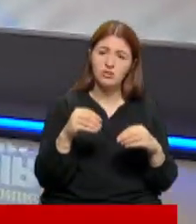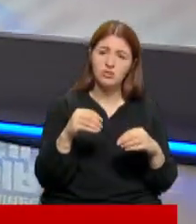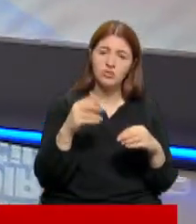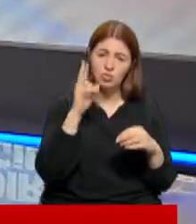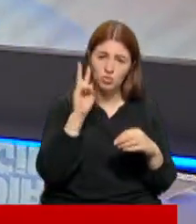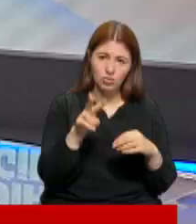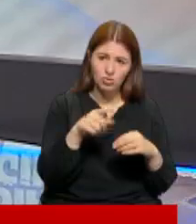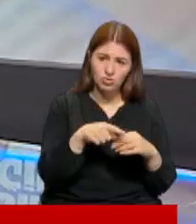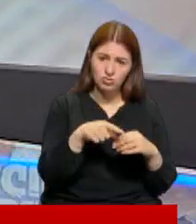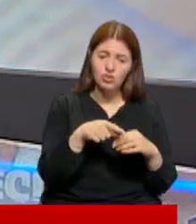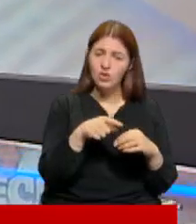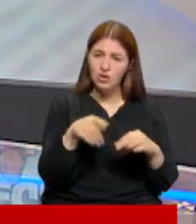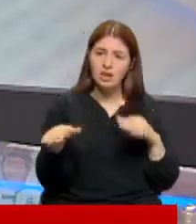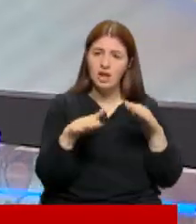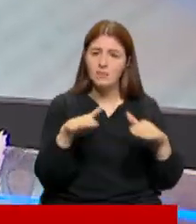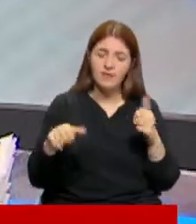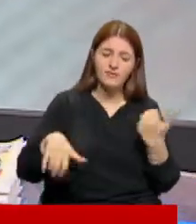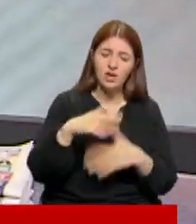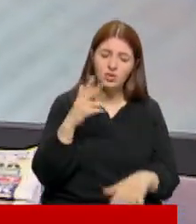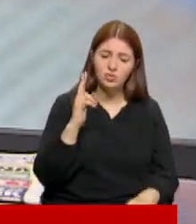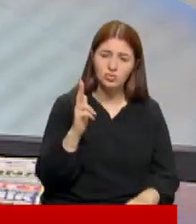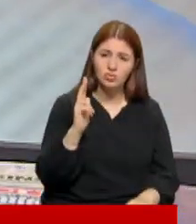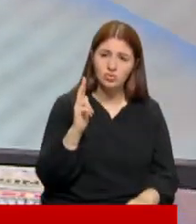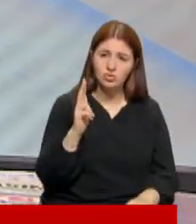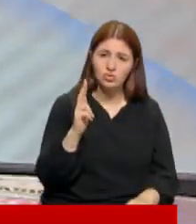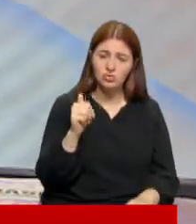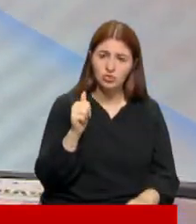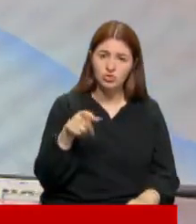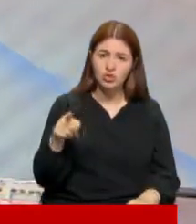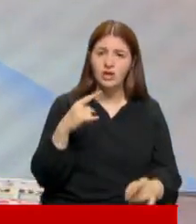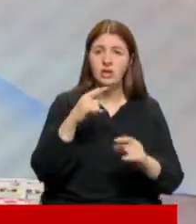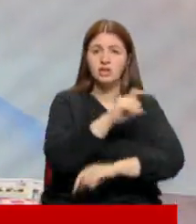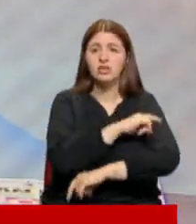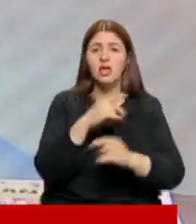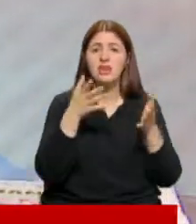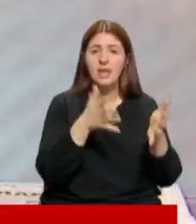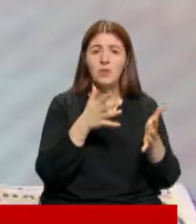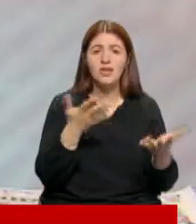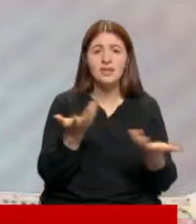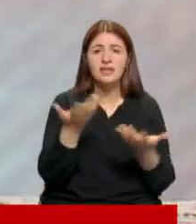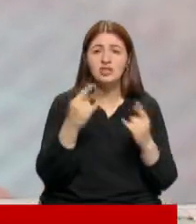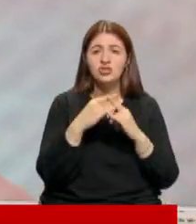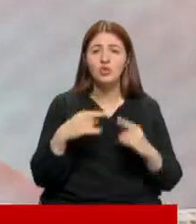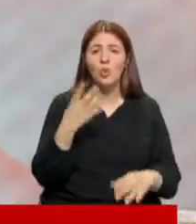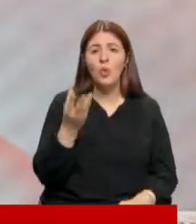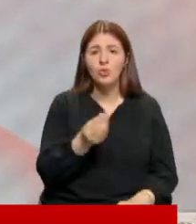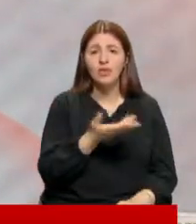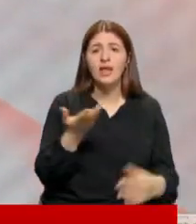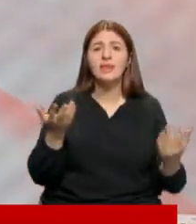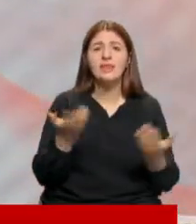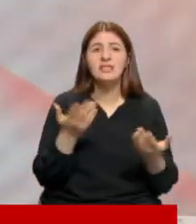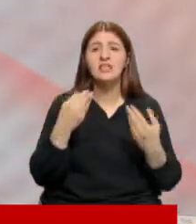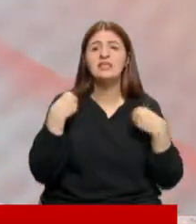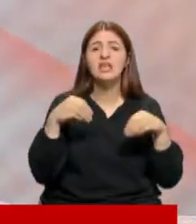görüyoruz deprem felaketinin 3 gününde Kızılay'ın depolarında nasıl çadır olur Nasıl